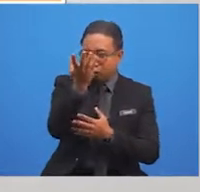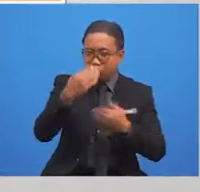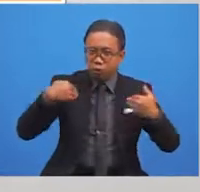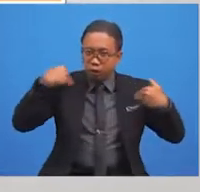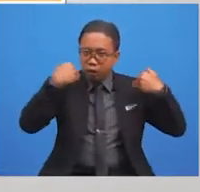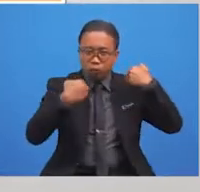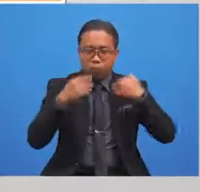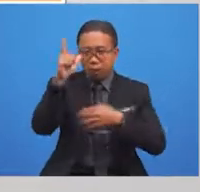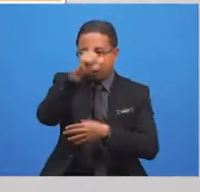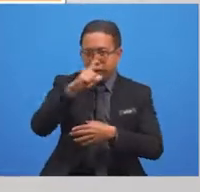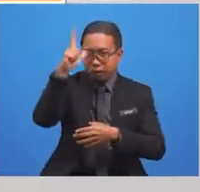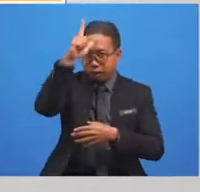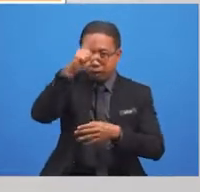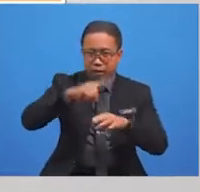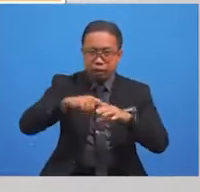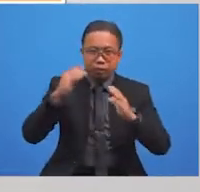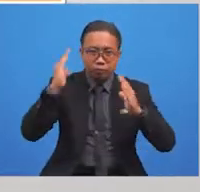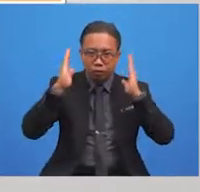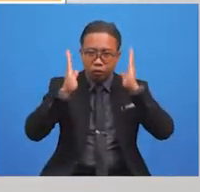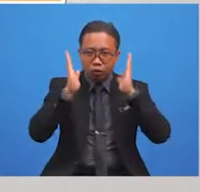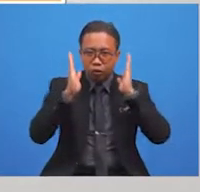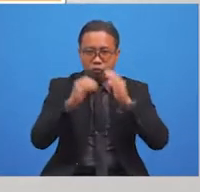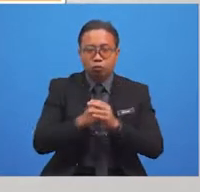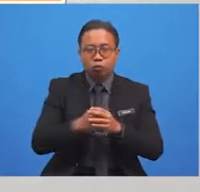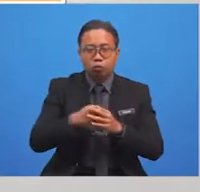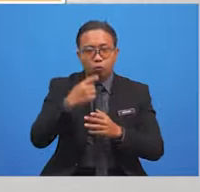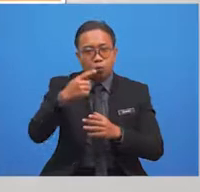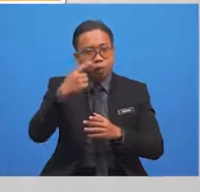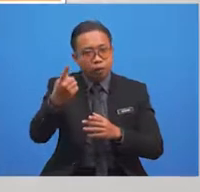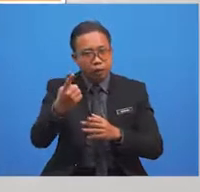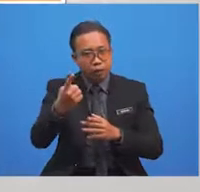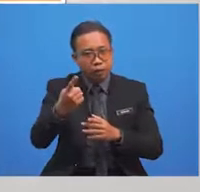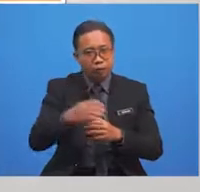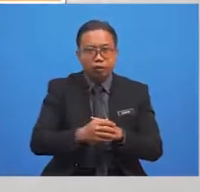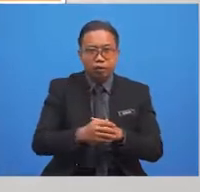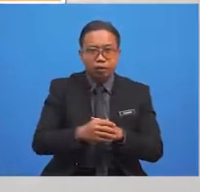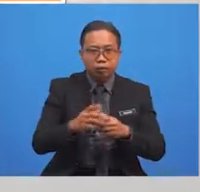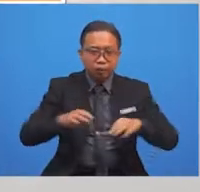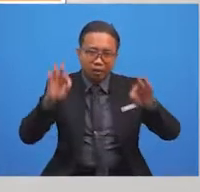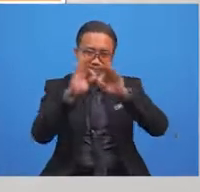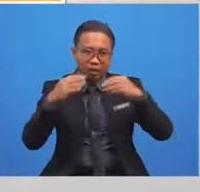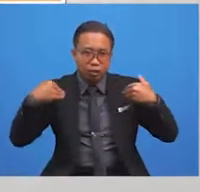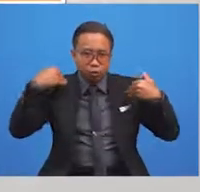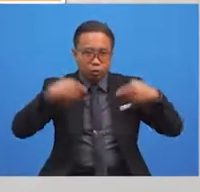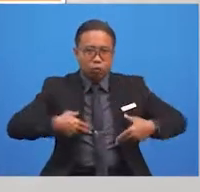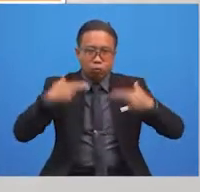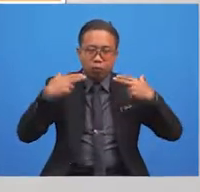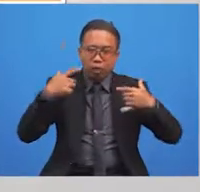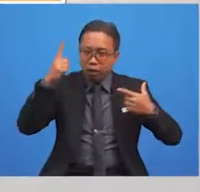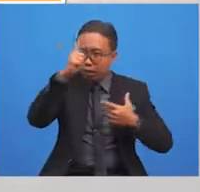hidupan liar di Malaysia. Yang kedua, menghuraikan kepentingan hidupan liar di